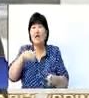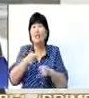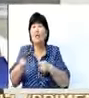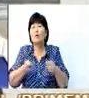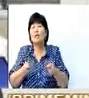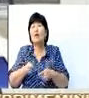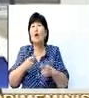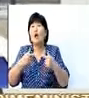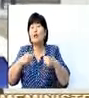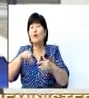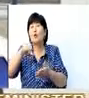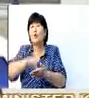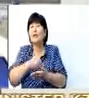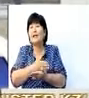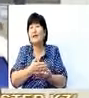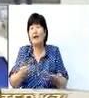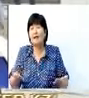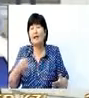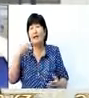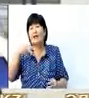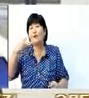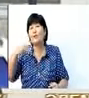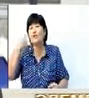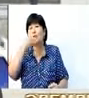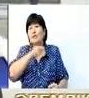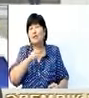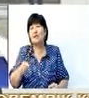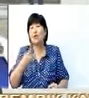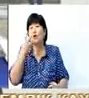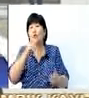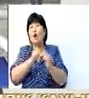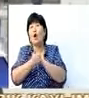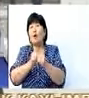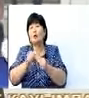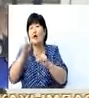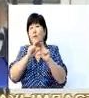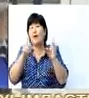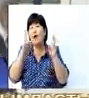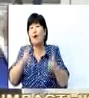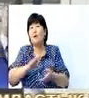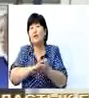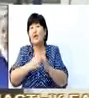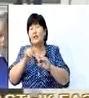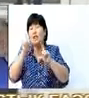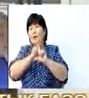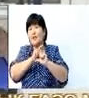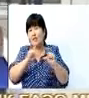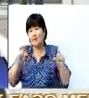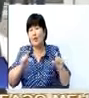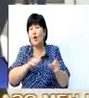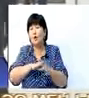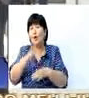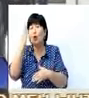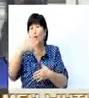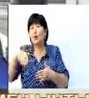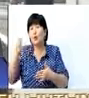атқарушы органдардың алдына 2020 жылға дейін 3 ауысымды мектептерді, апат жағдайдағы мектептерді толық